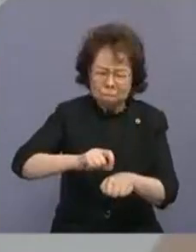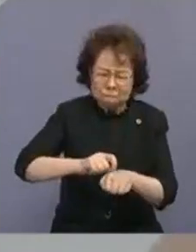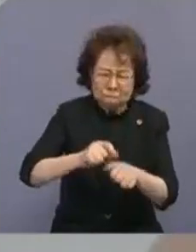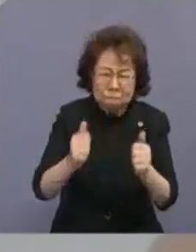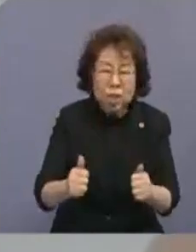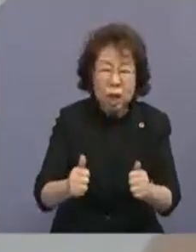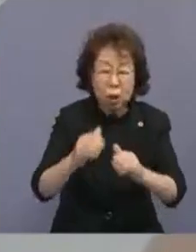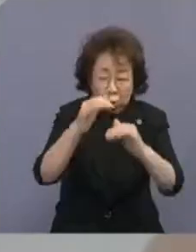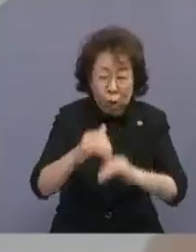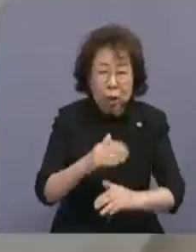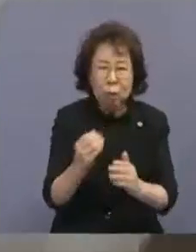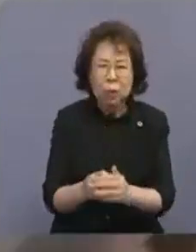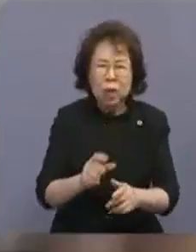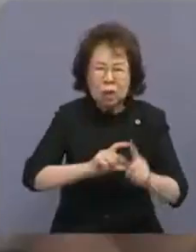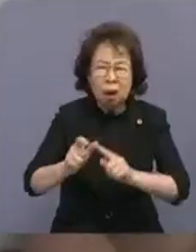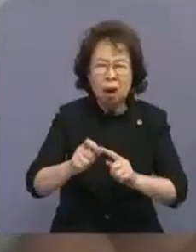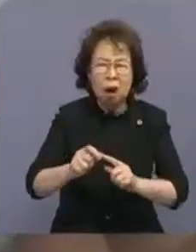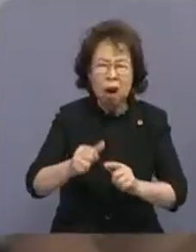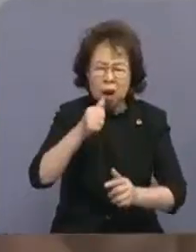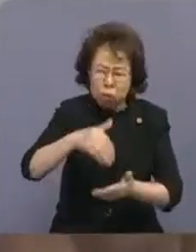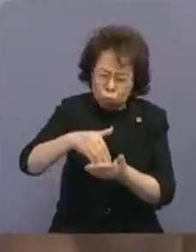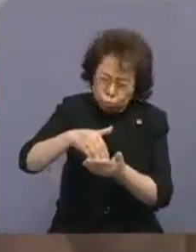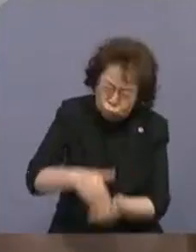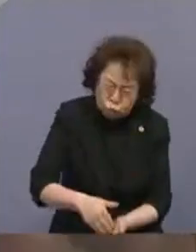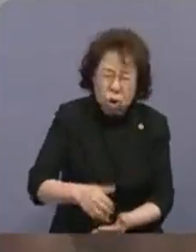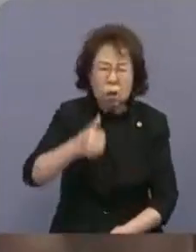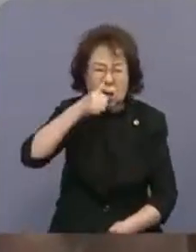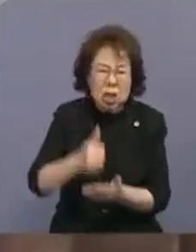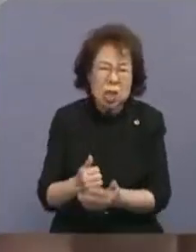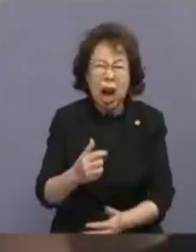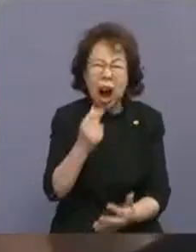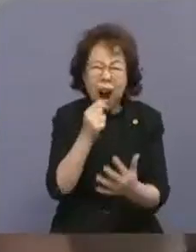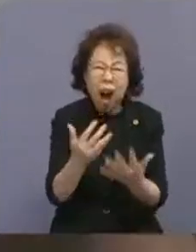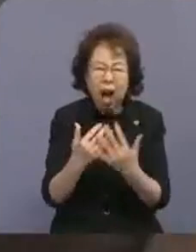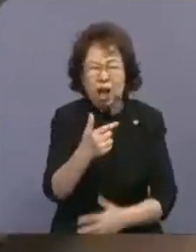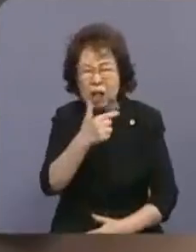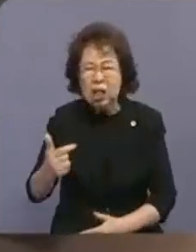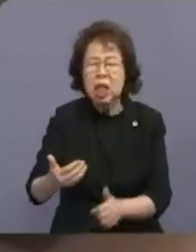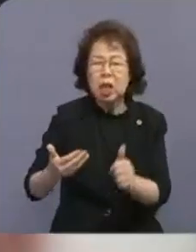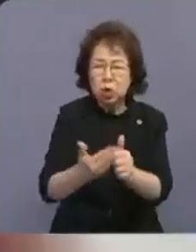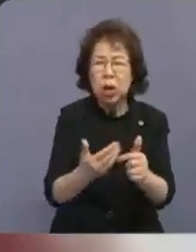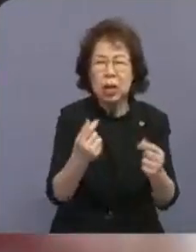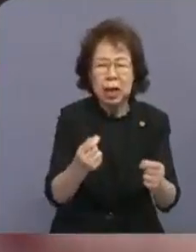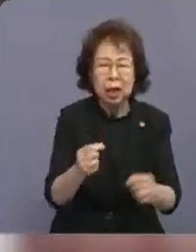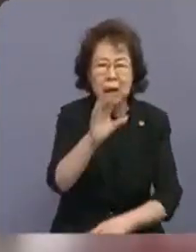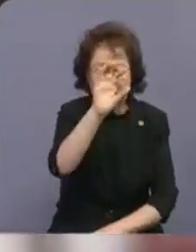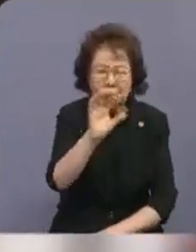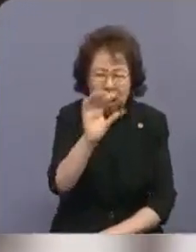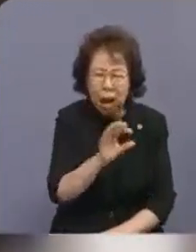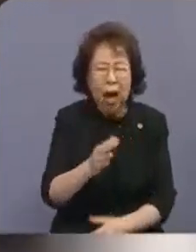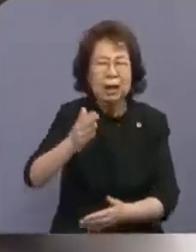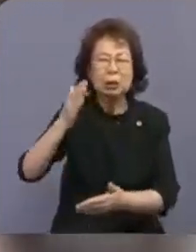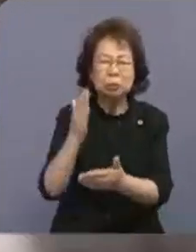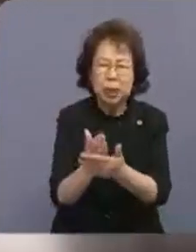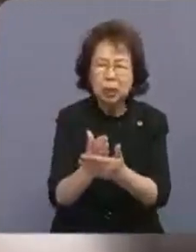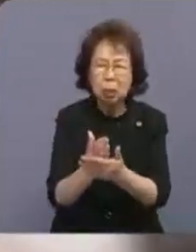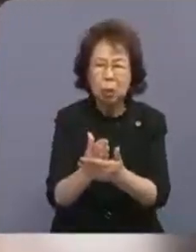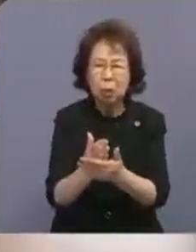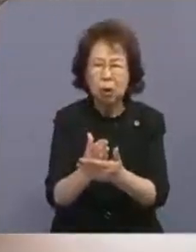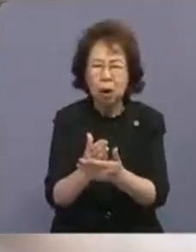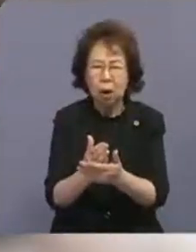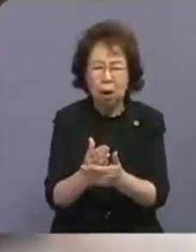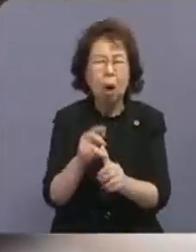재판 과정에서도 좀 더 횡령을 무겁게 해서 이런 그 동종 전과자가 반복적으로 범죄를